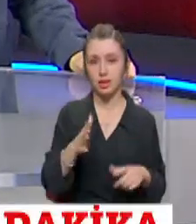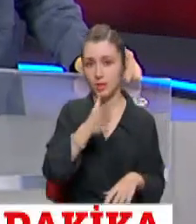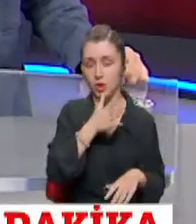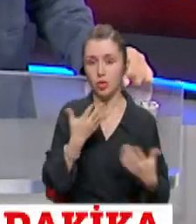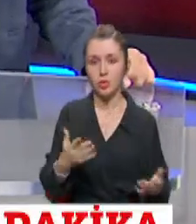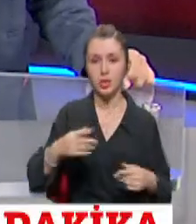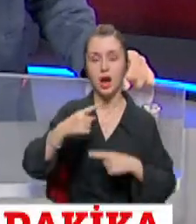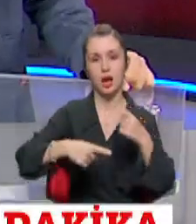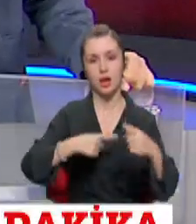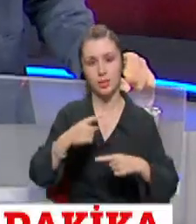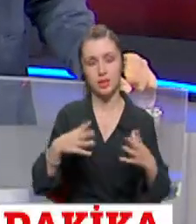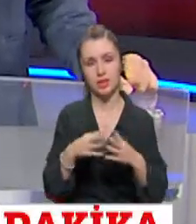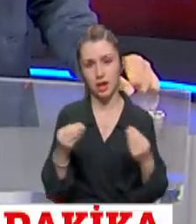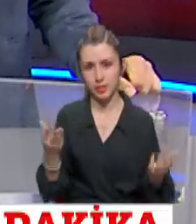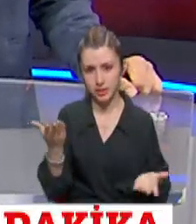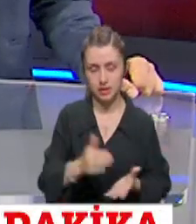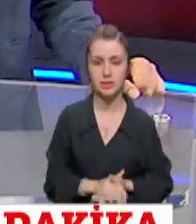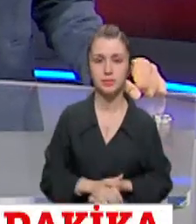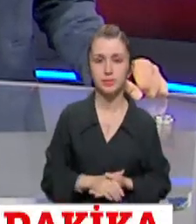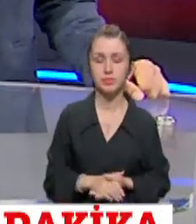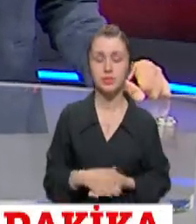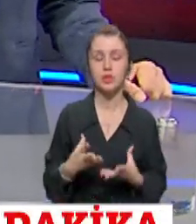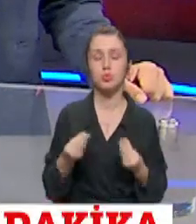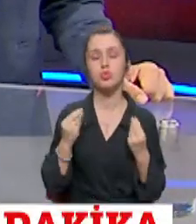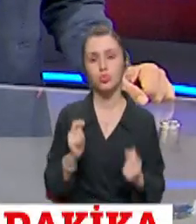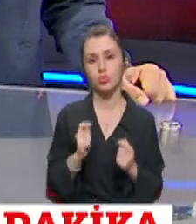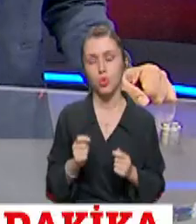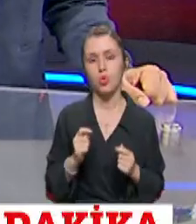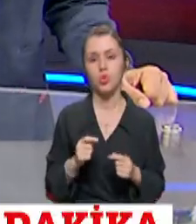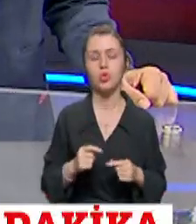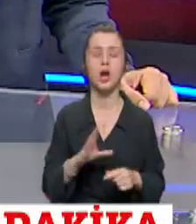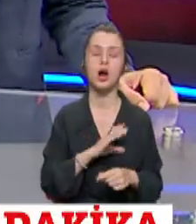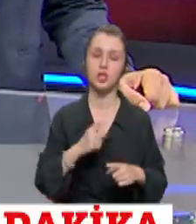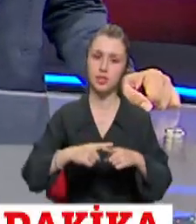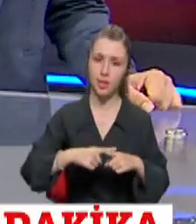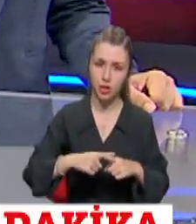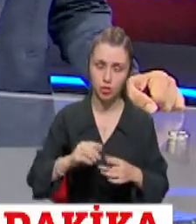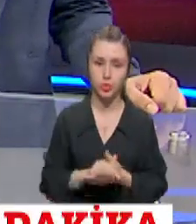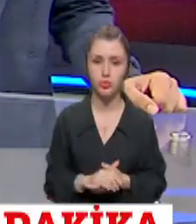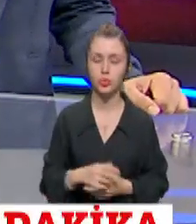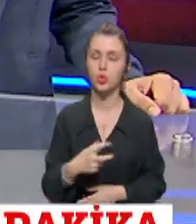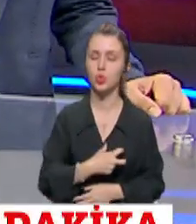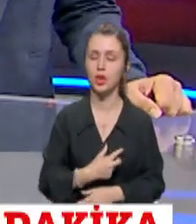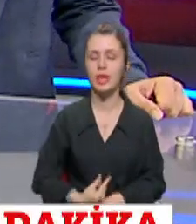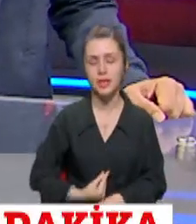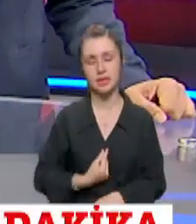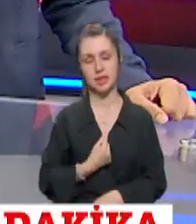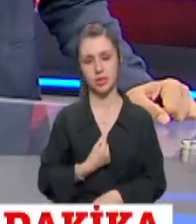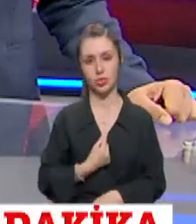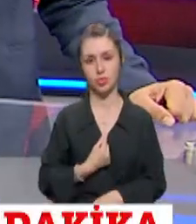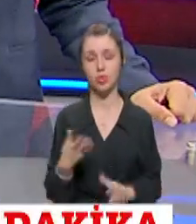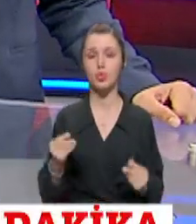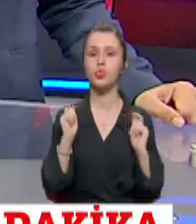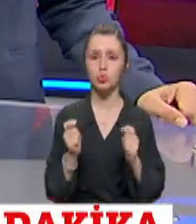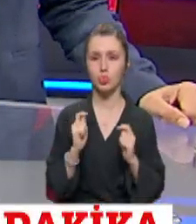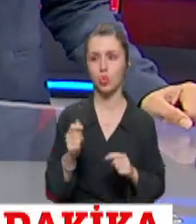ki akrabalarınızı kaybettiniz. Çok zor, acınızı paylaşıyorum. Yürekten hissediyorum. Çok